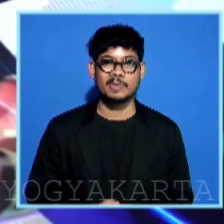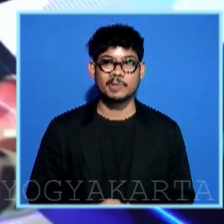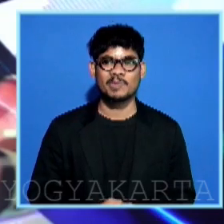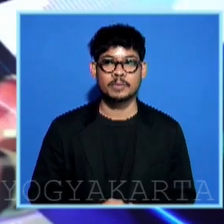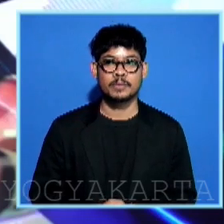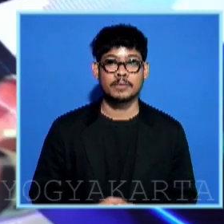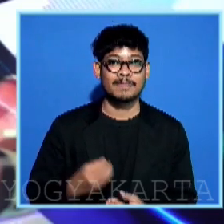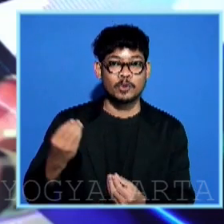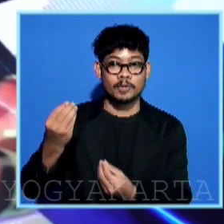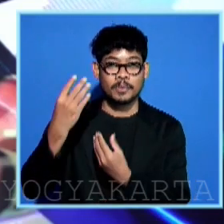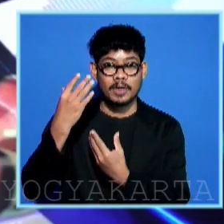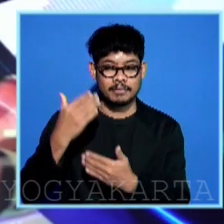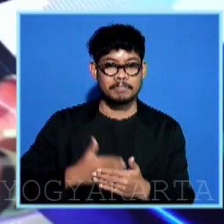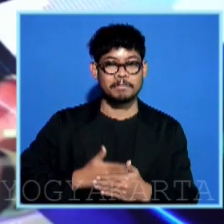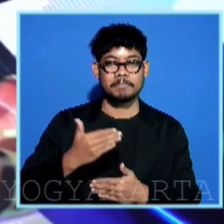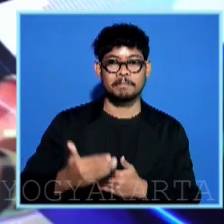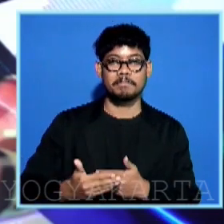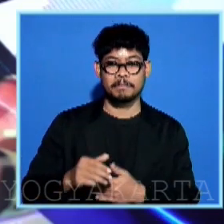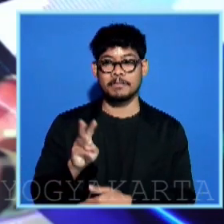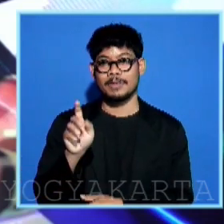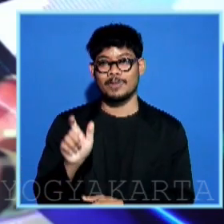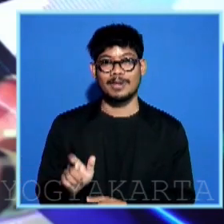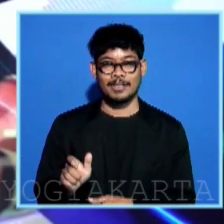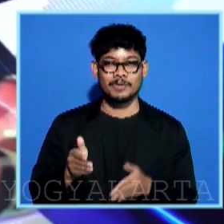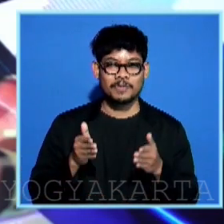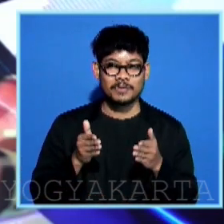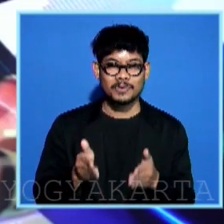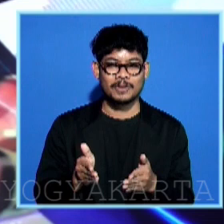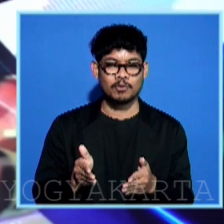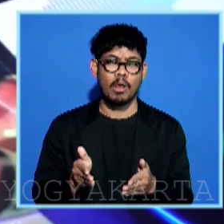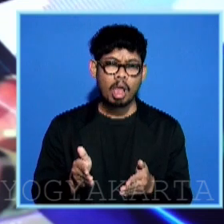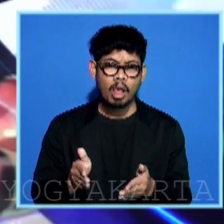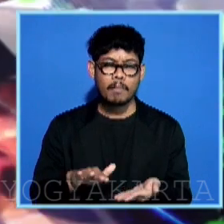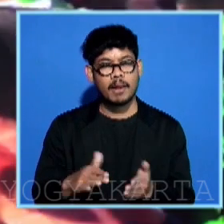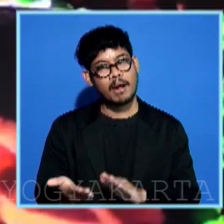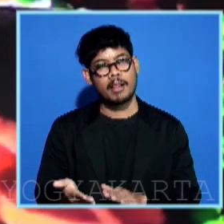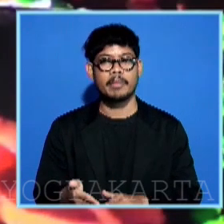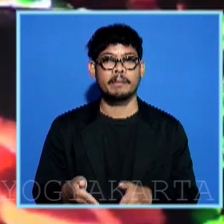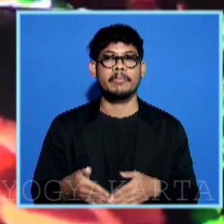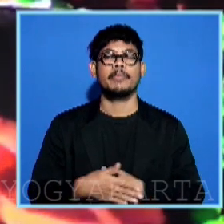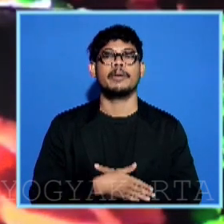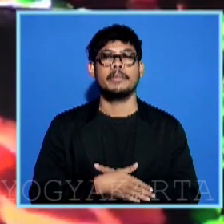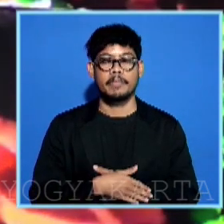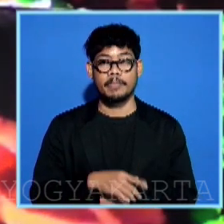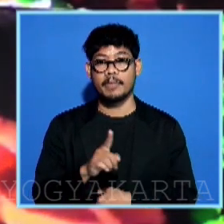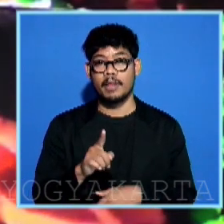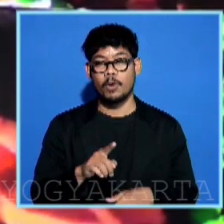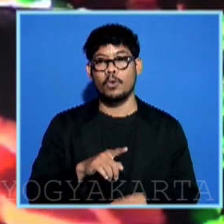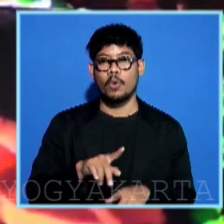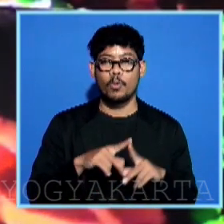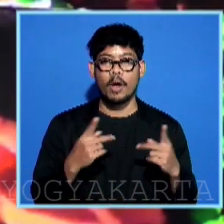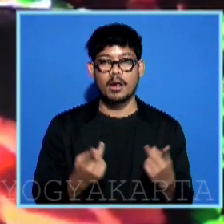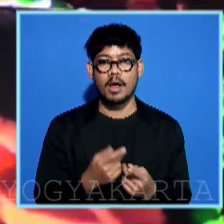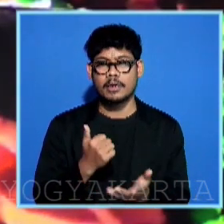Kita ke informasi lain, saudara. Tiga jenazah korban kecelakaan bus di Tol Cipali yang masih satu keluarga asal Kabupaten Magelang, Jawa